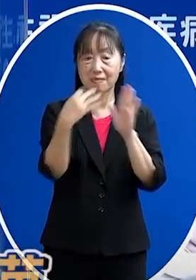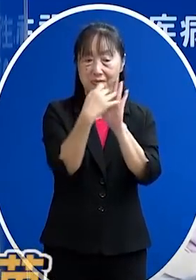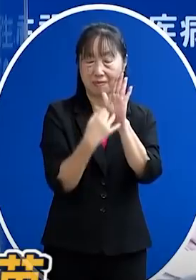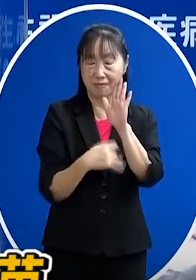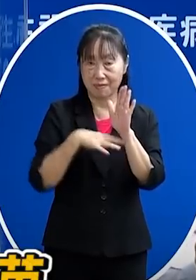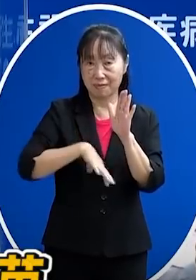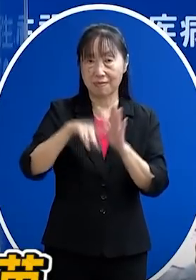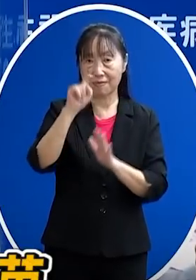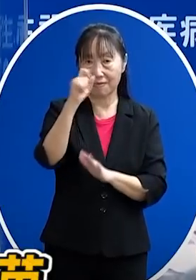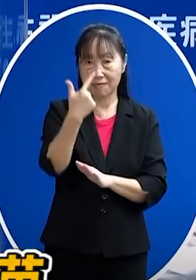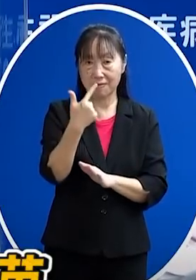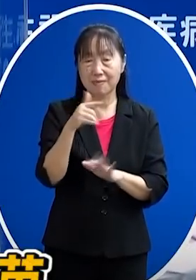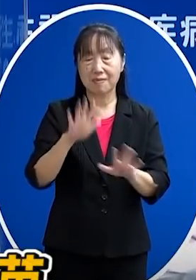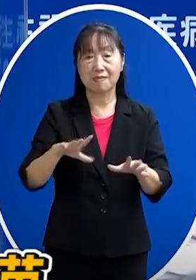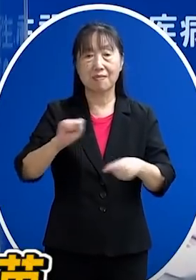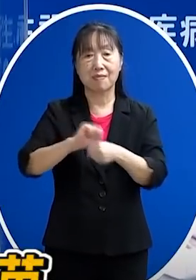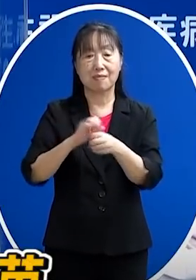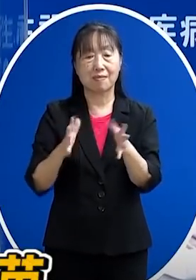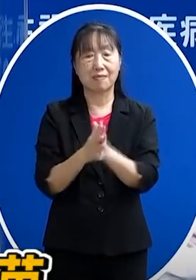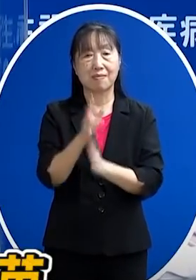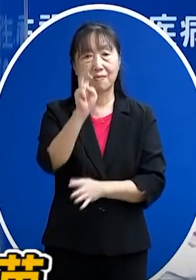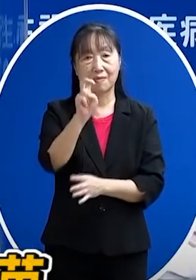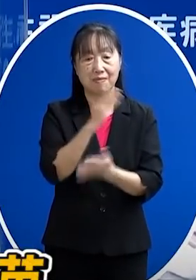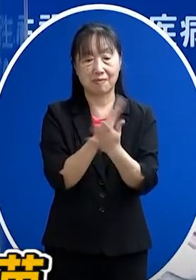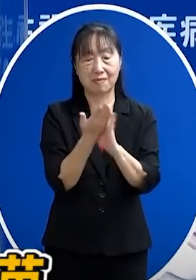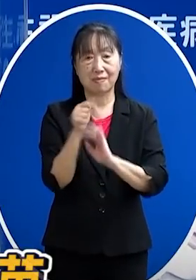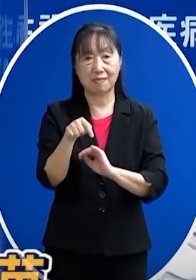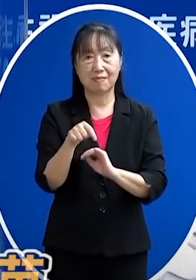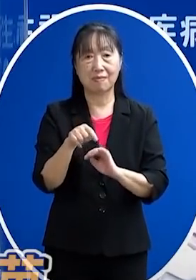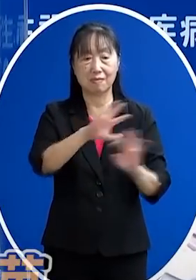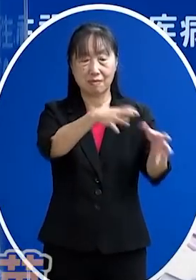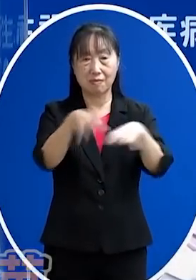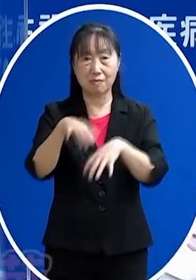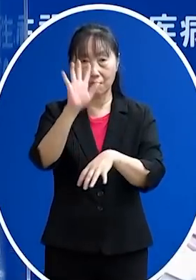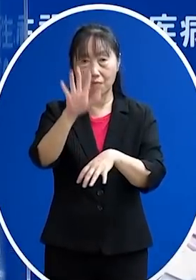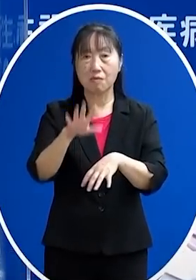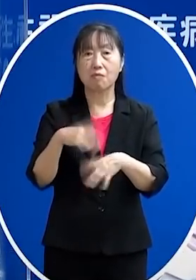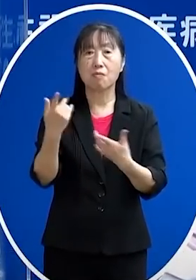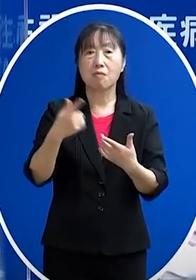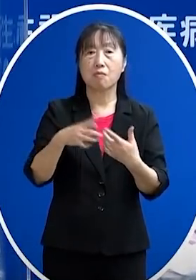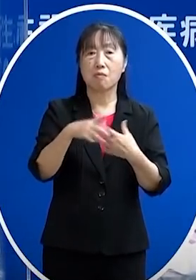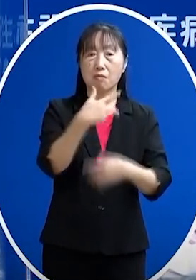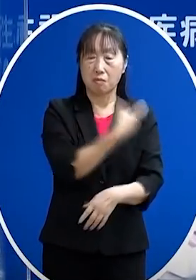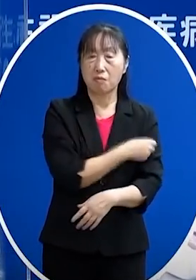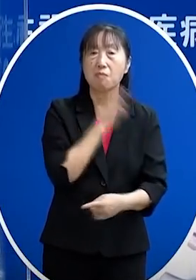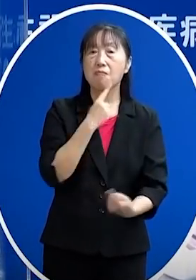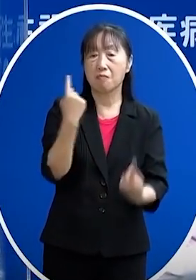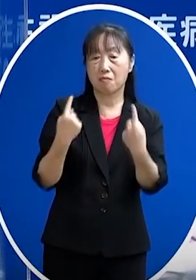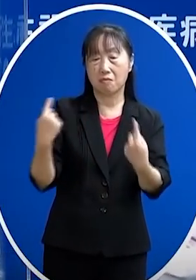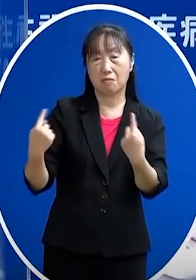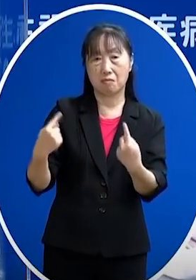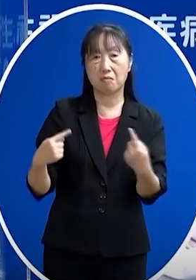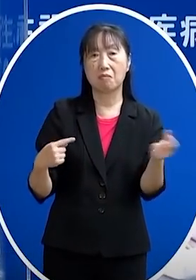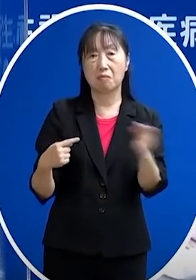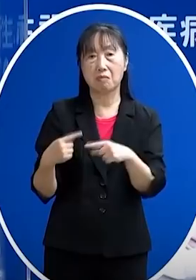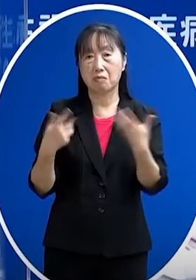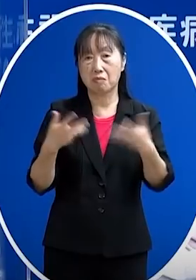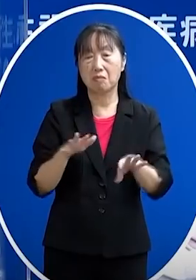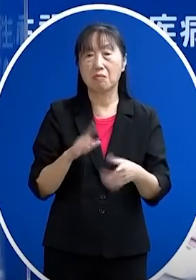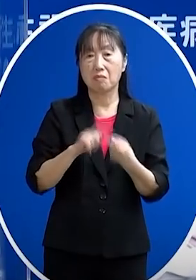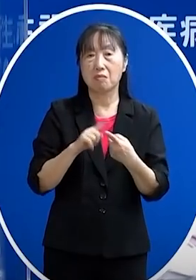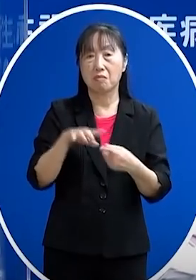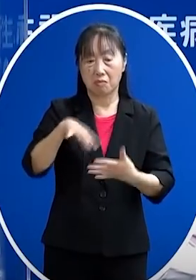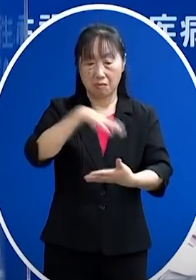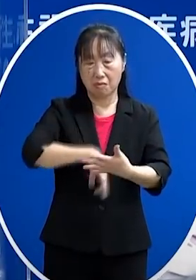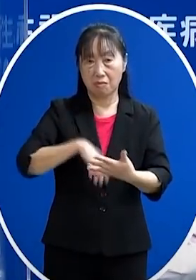然后讲现在有20款，那其实世界有的疫苗比这还多很多，也比这多很多。那这里面